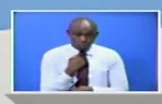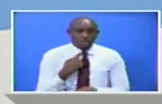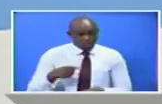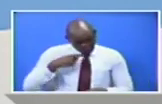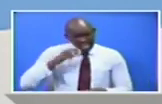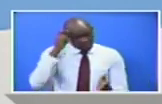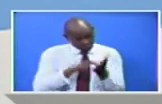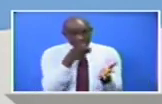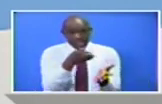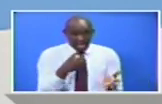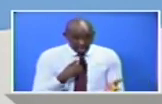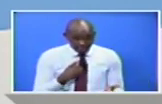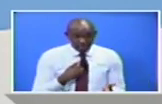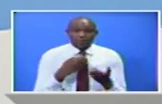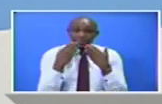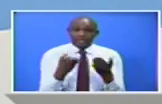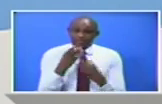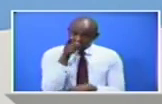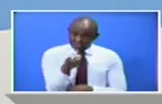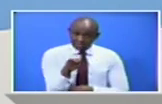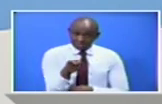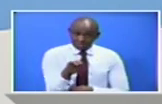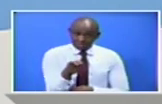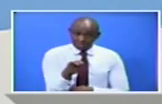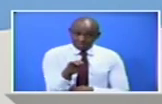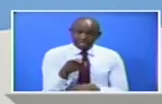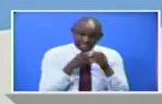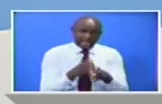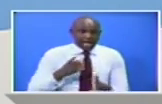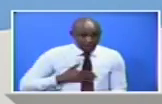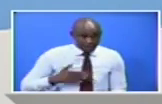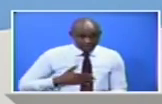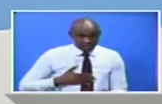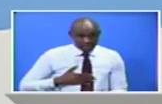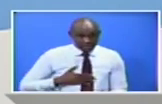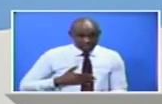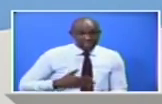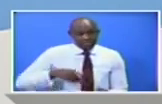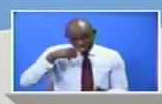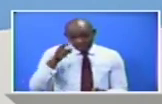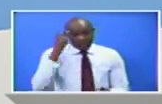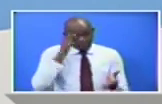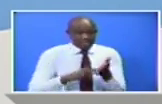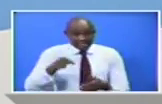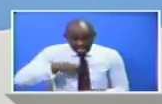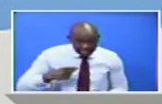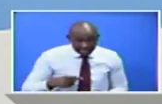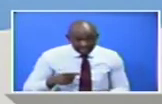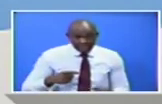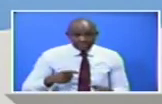recognizing the structure and tunataka kushukuru sana muongozi wetu Francis kwa kuweza kutu recognize